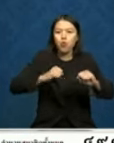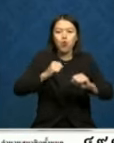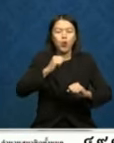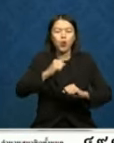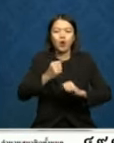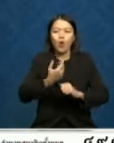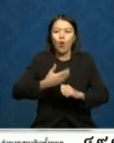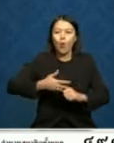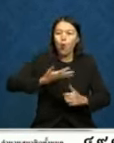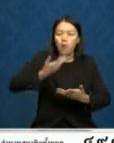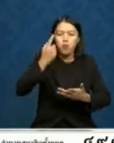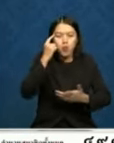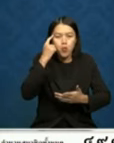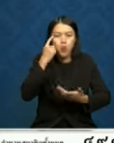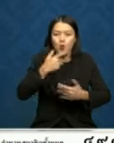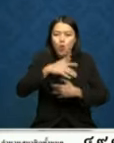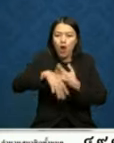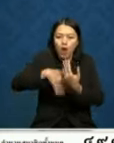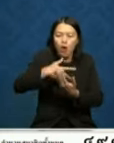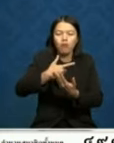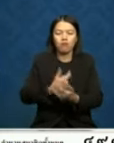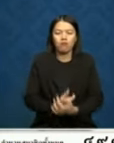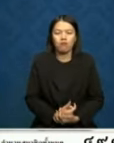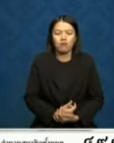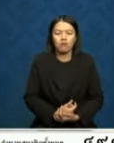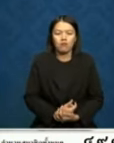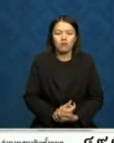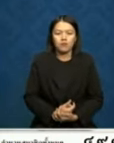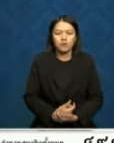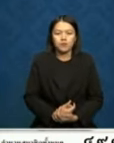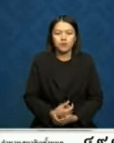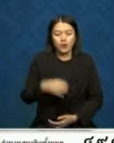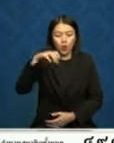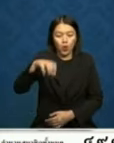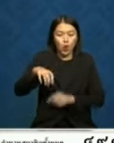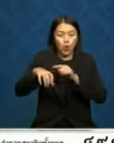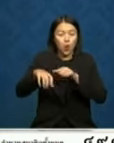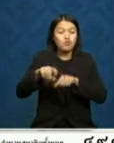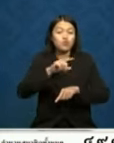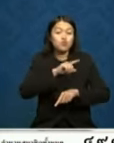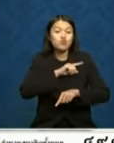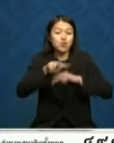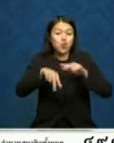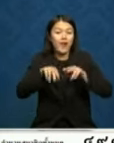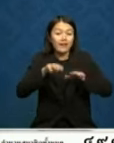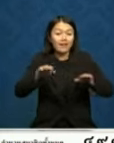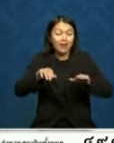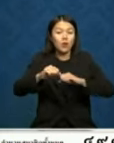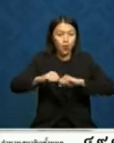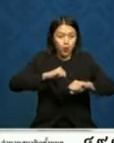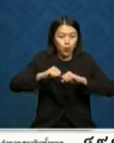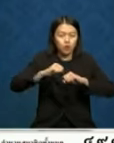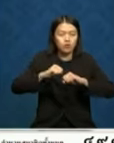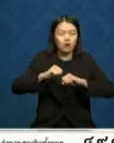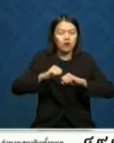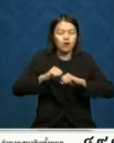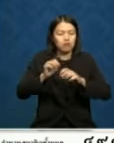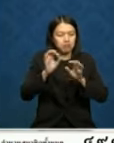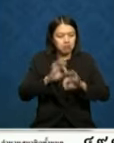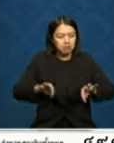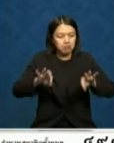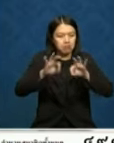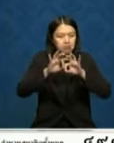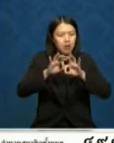รือมีสภาพแวดล้อมที่ทำให้เขาเป็นฉะนั้นปรัชญาของกรมพินิจและคุ้มครองเด็กและเยาวชนจึงเป็นปรัชญาที่สำคัญ